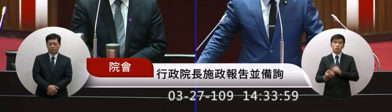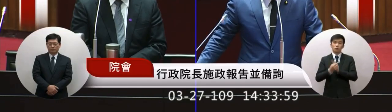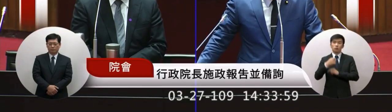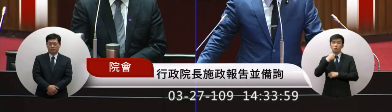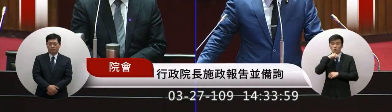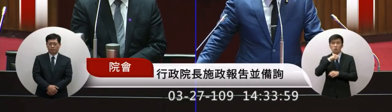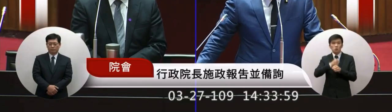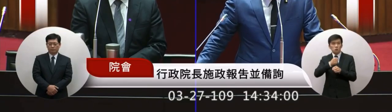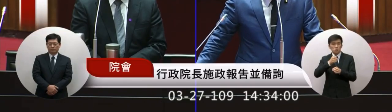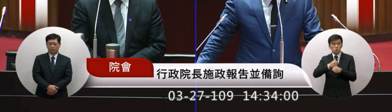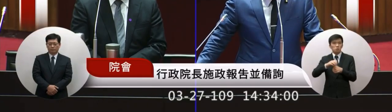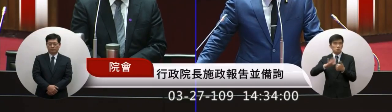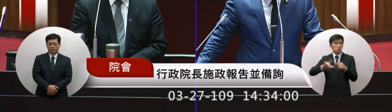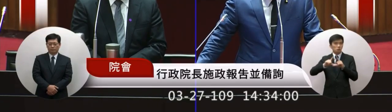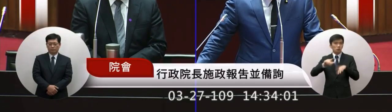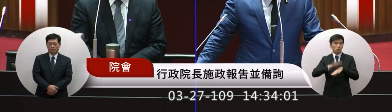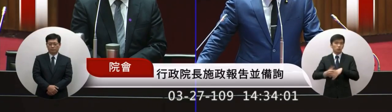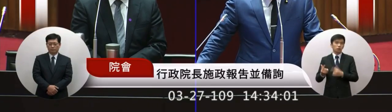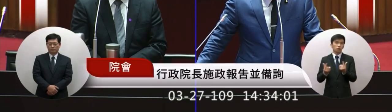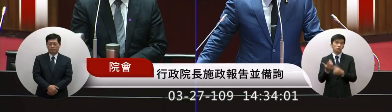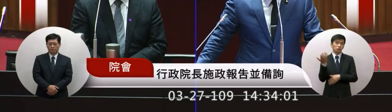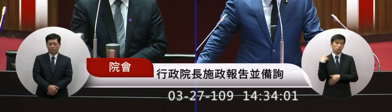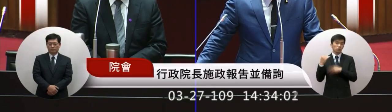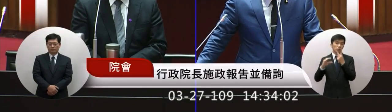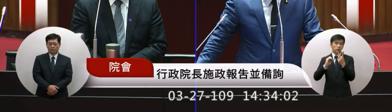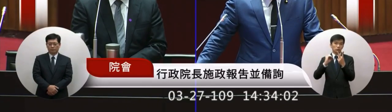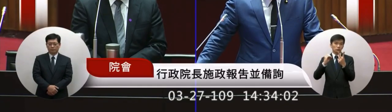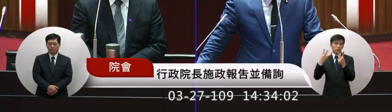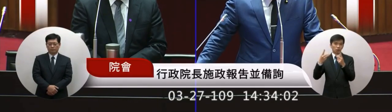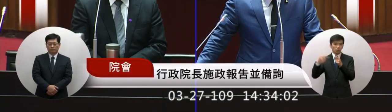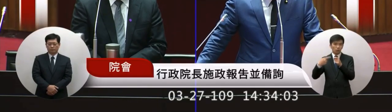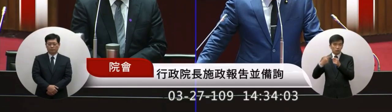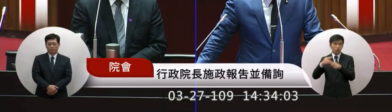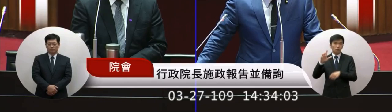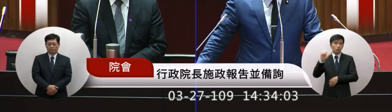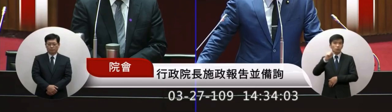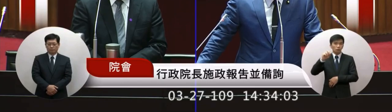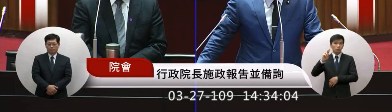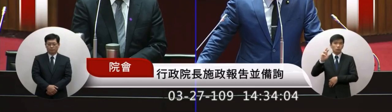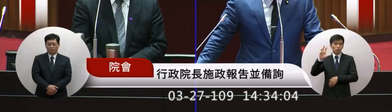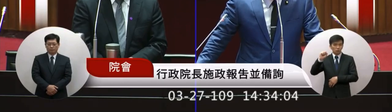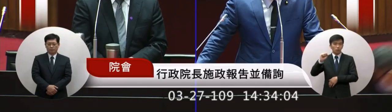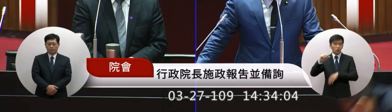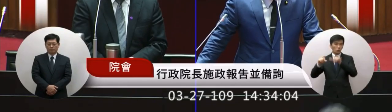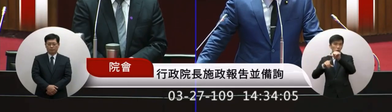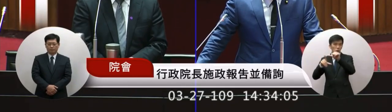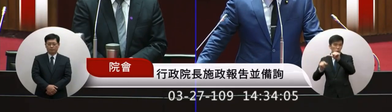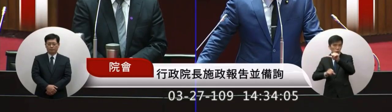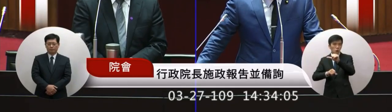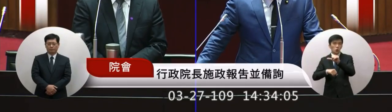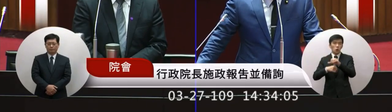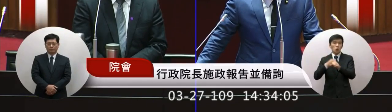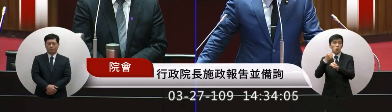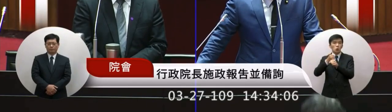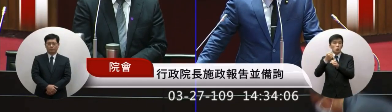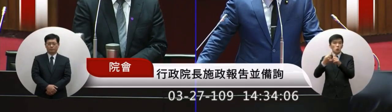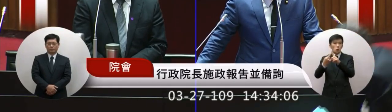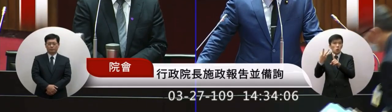的问题。就以2003年的 SARS 为例，当年疫情最严重的5月份的劳参率其实都已经降